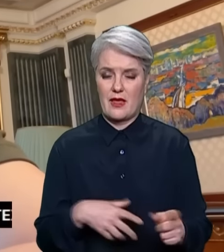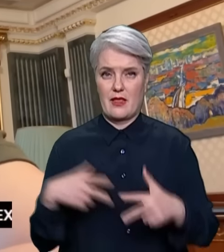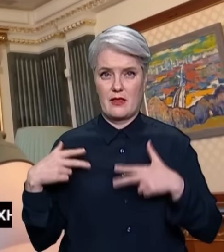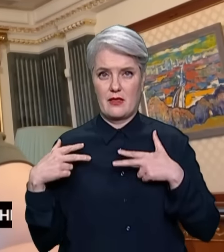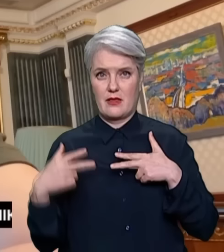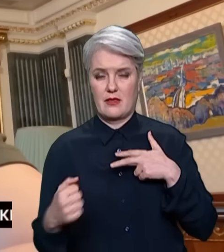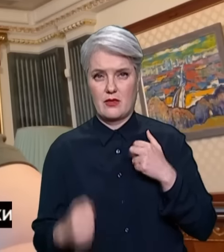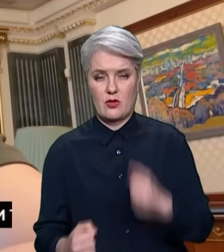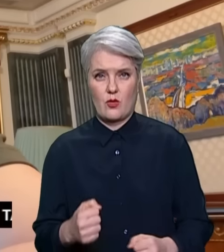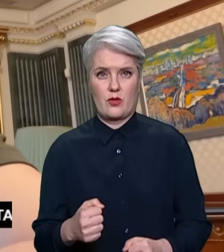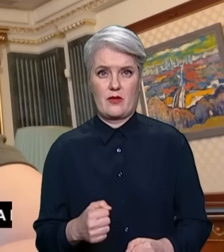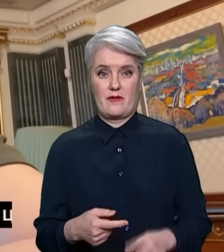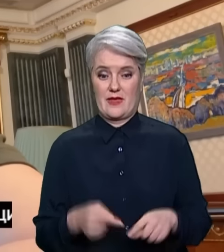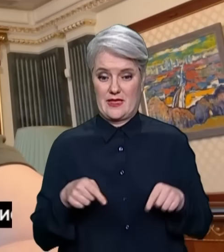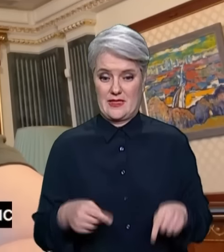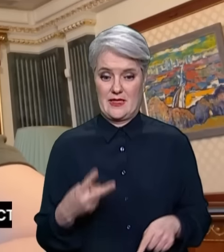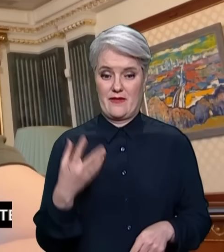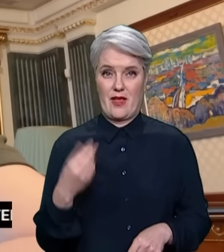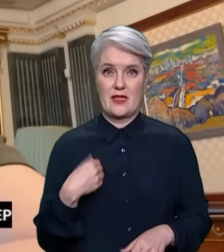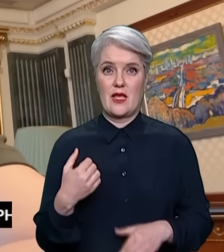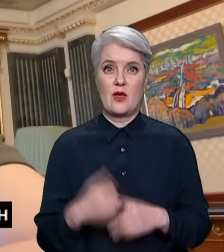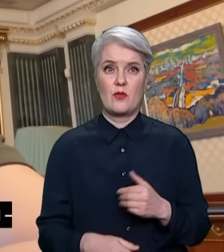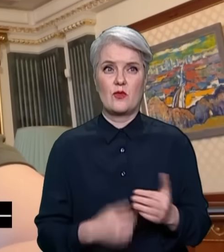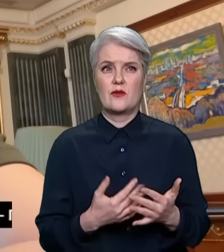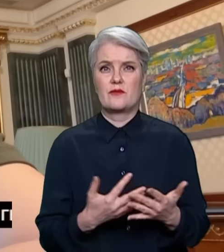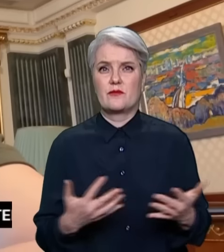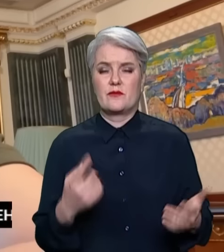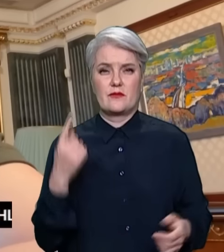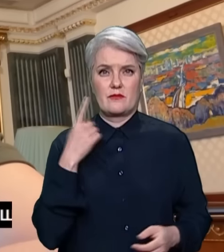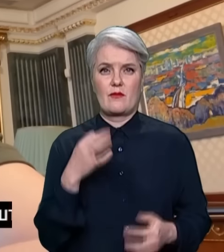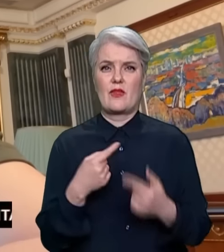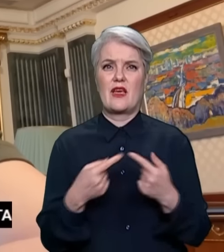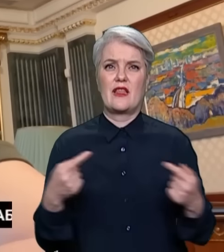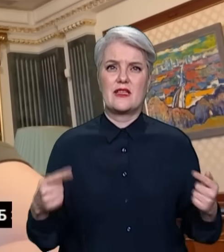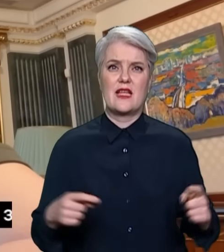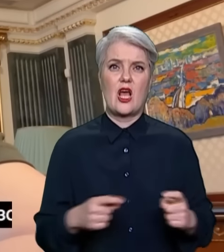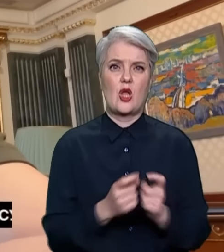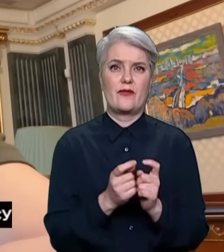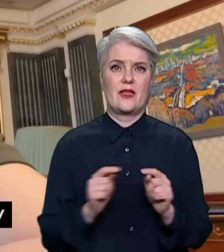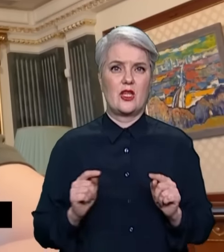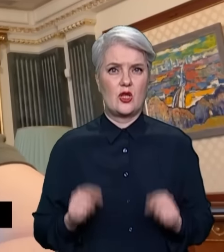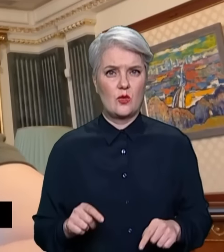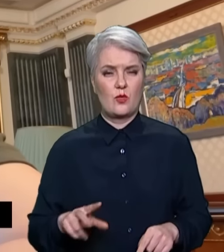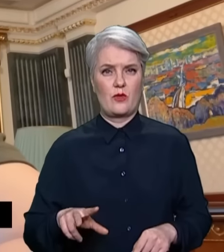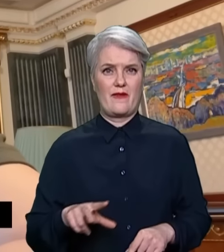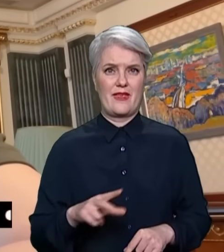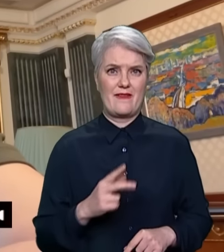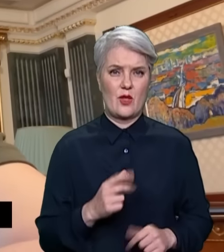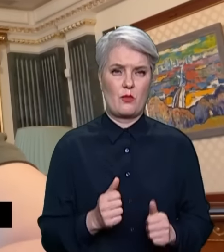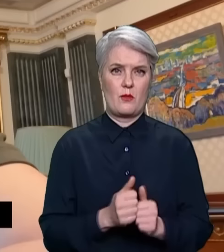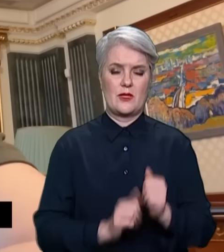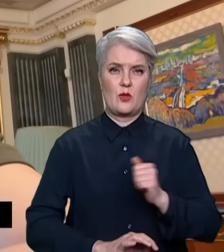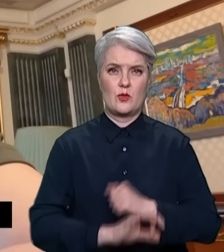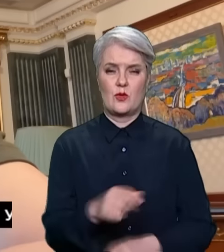дронів. За ці два дні ми вже чого лише не чули про різні конфлікти тут, в Європі і на Близькому